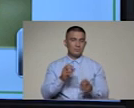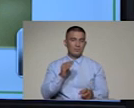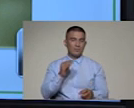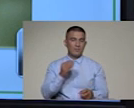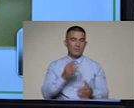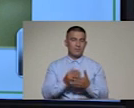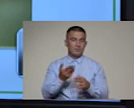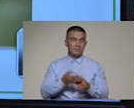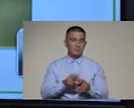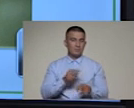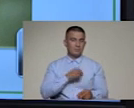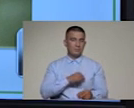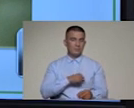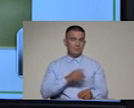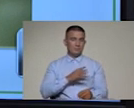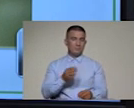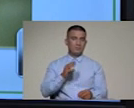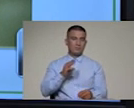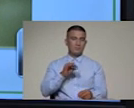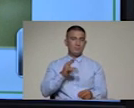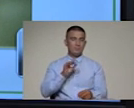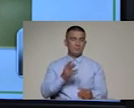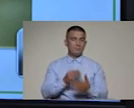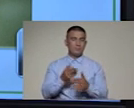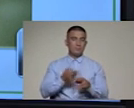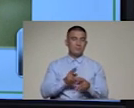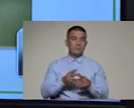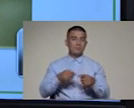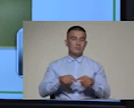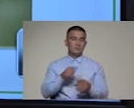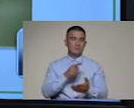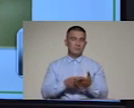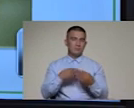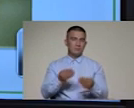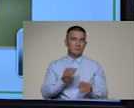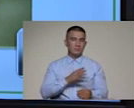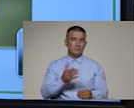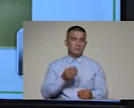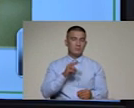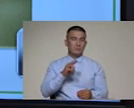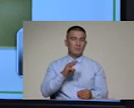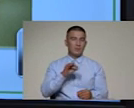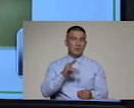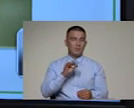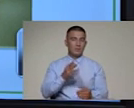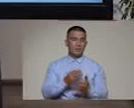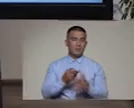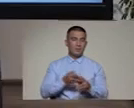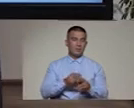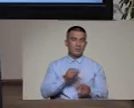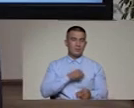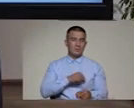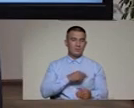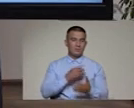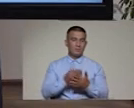xossalaridir. Endi tipik metal maslarnikichi degan savol berildi. Tipik metalmaslarning xossalari